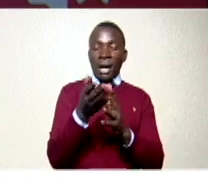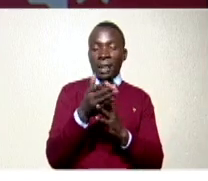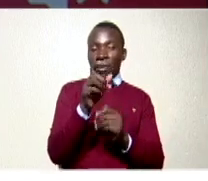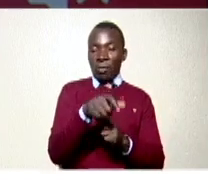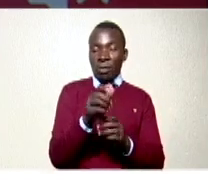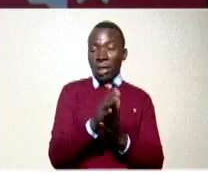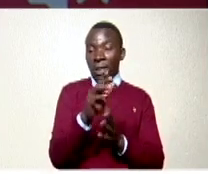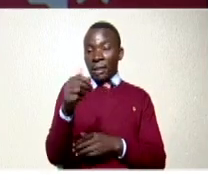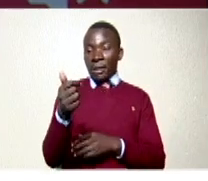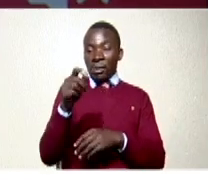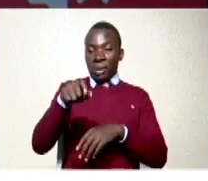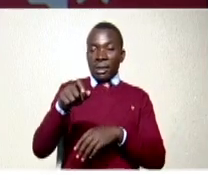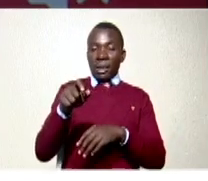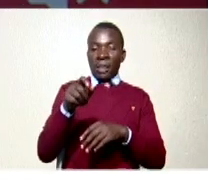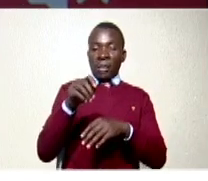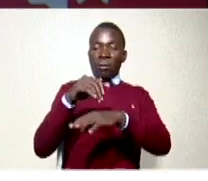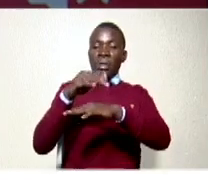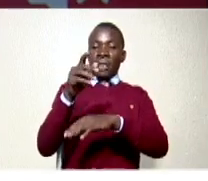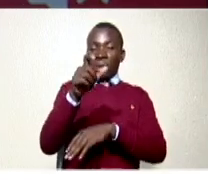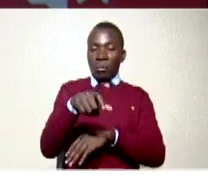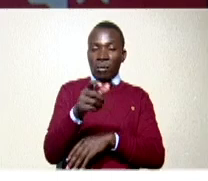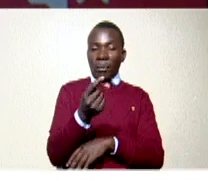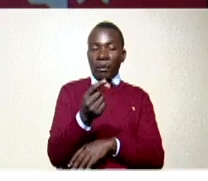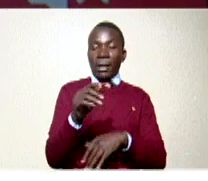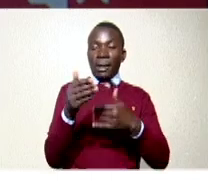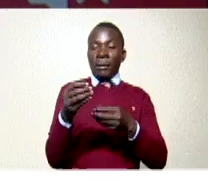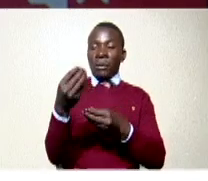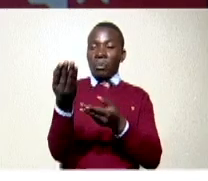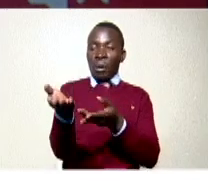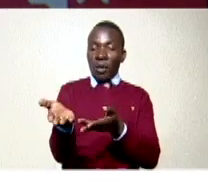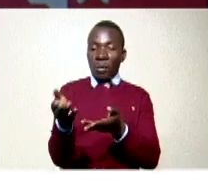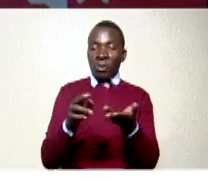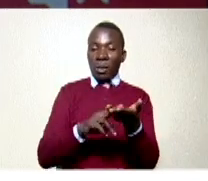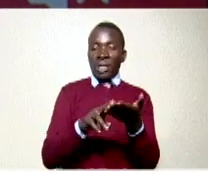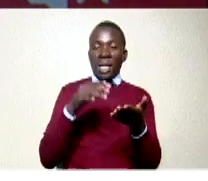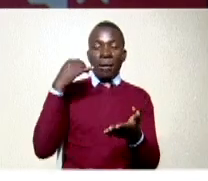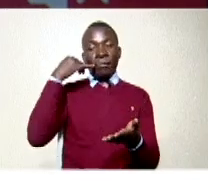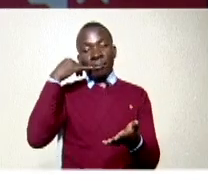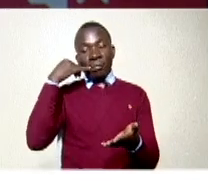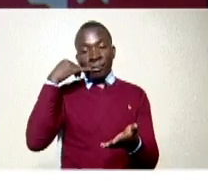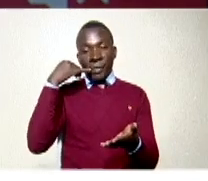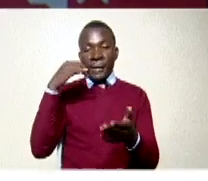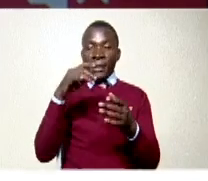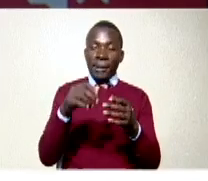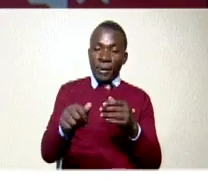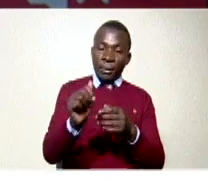ukeneye koherereza umuntu amafaranga cyangwa se kuyamuha ugakoresha telefone yawe,